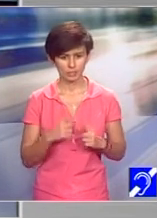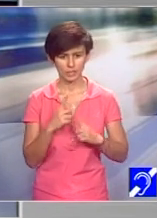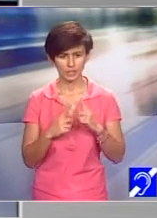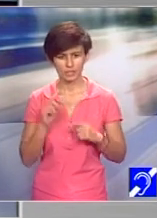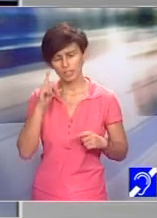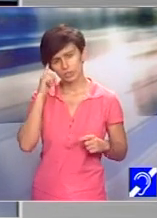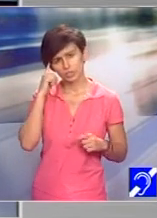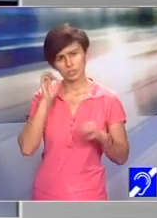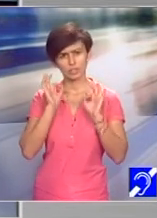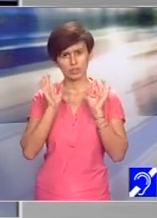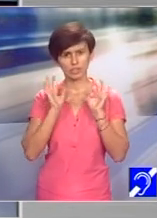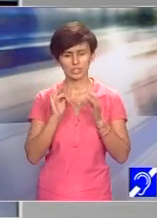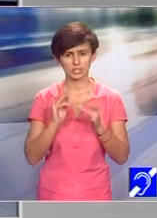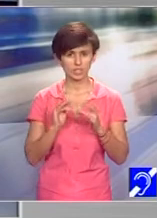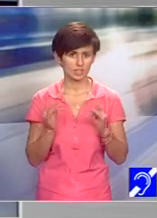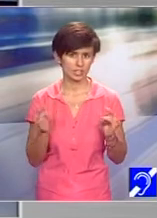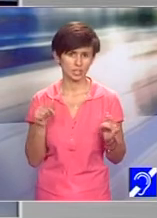fapt. Și